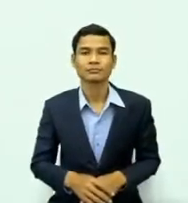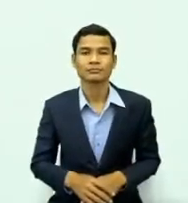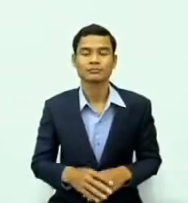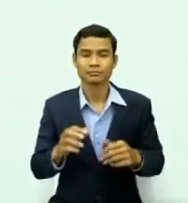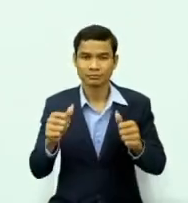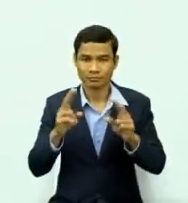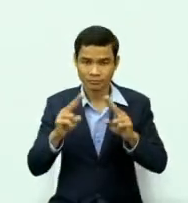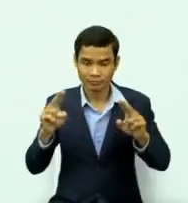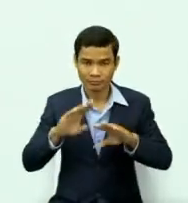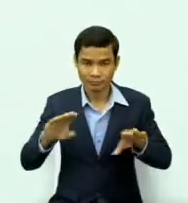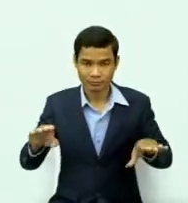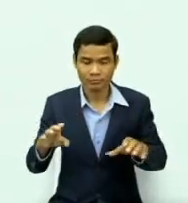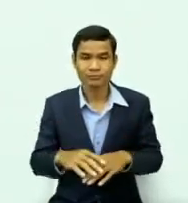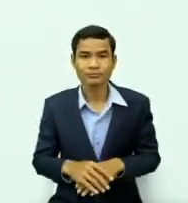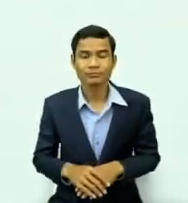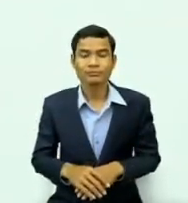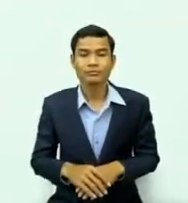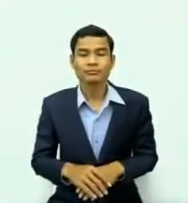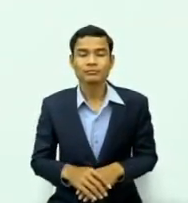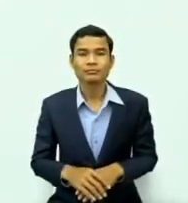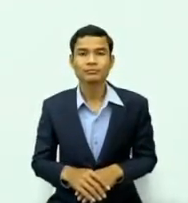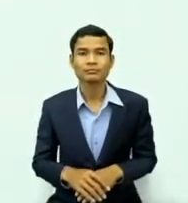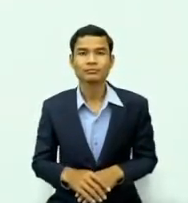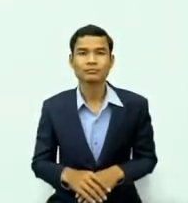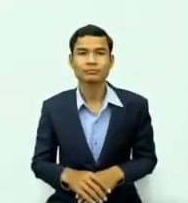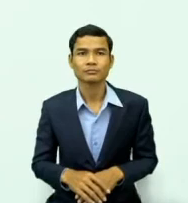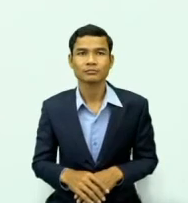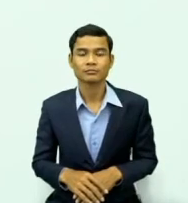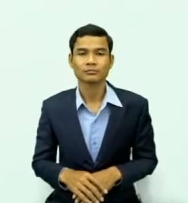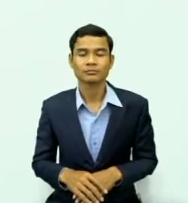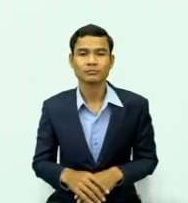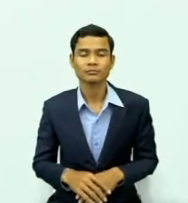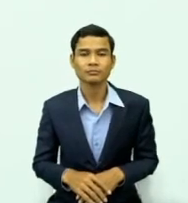Chà con hả con. Chà.